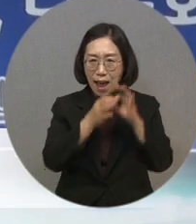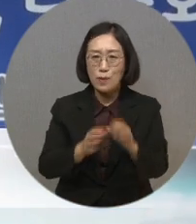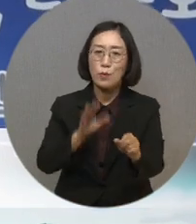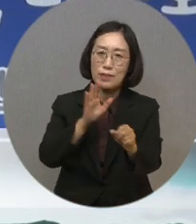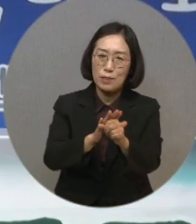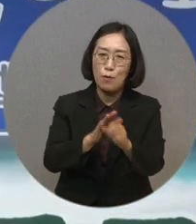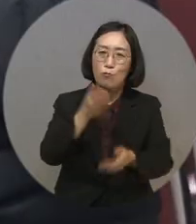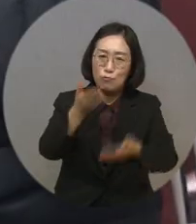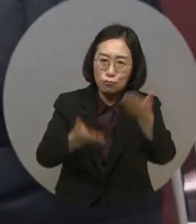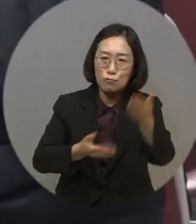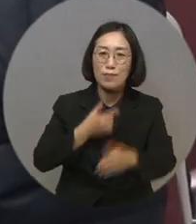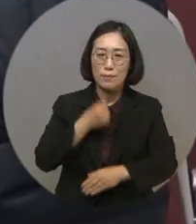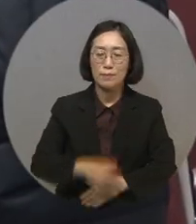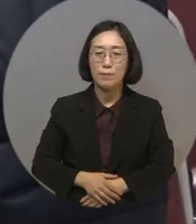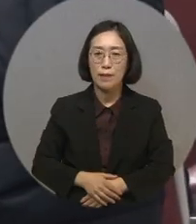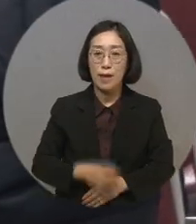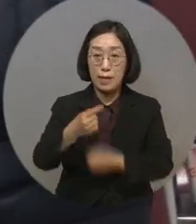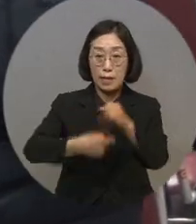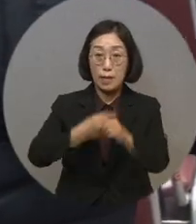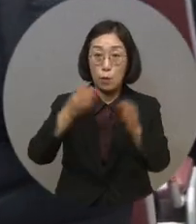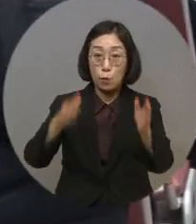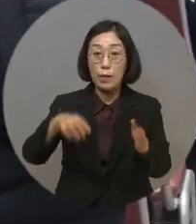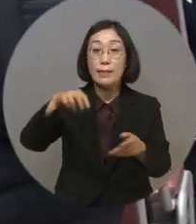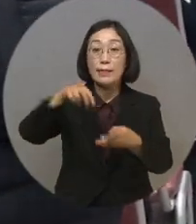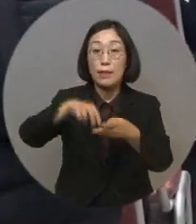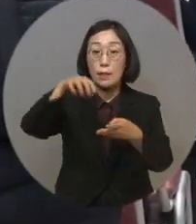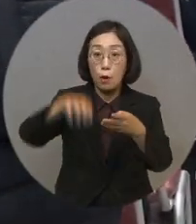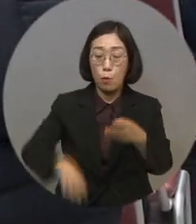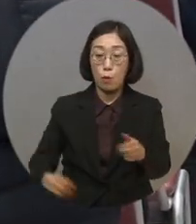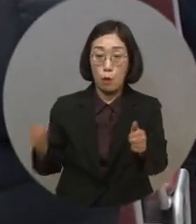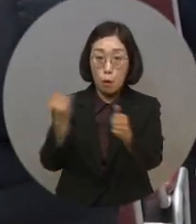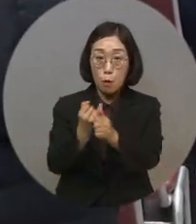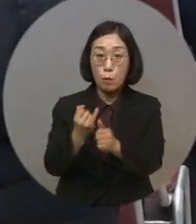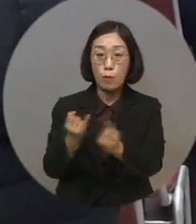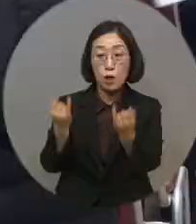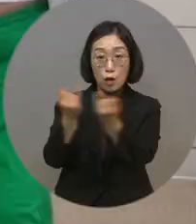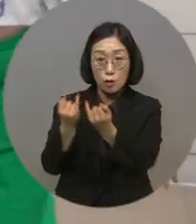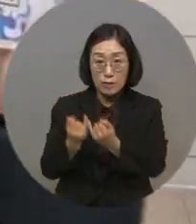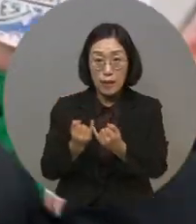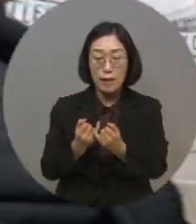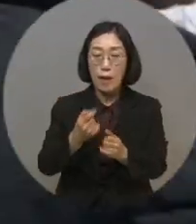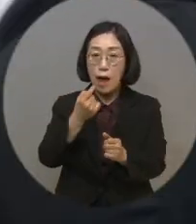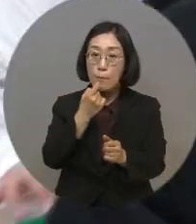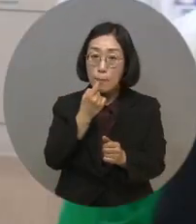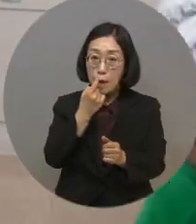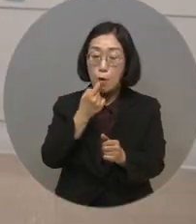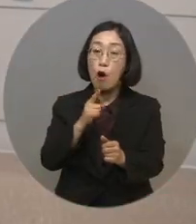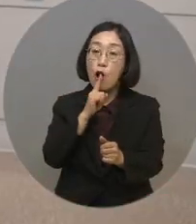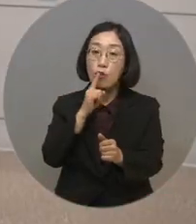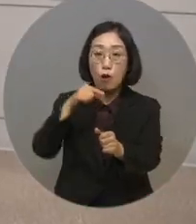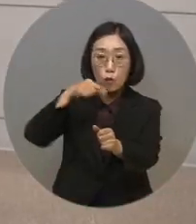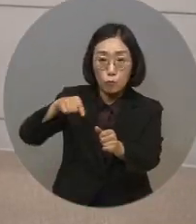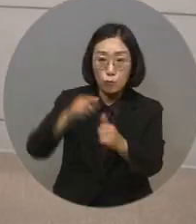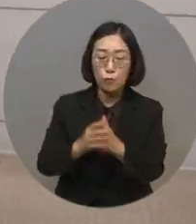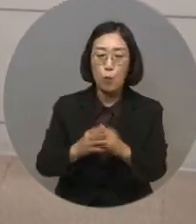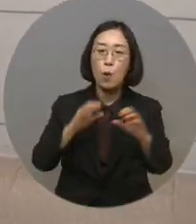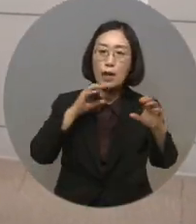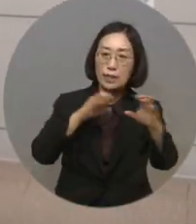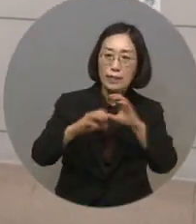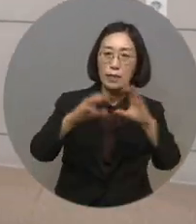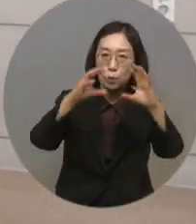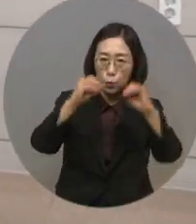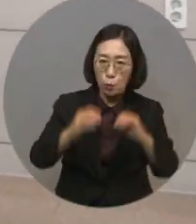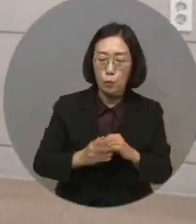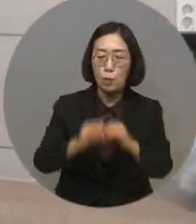하도록 하겠습니다. 올 한 해 가족센터에서는 결혼 이주민에 대한 한국어 교육, 이주 배경 가족의 의사소통과